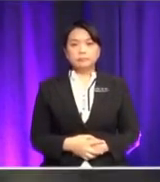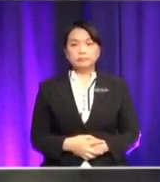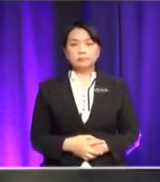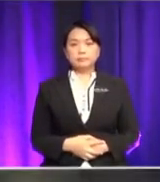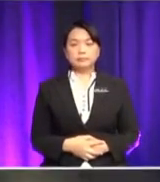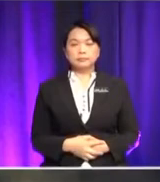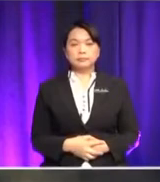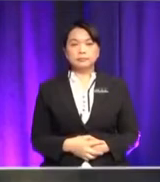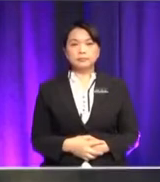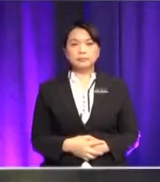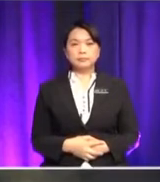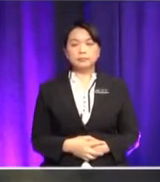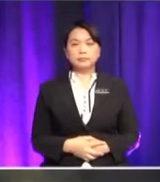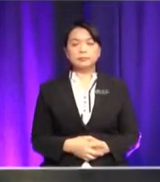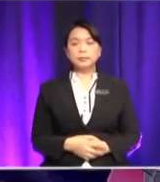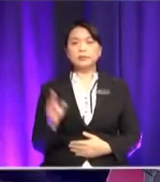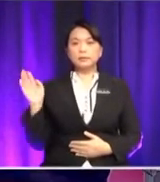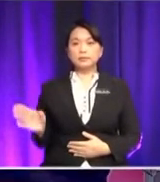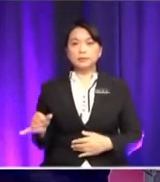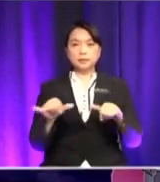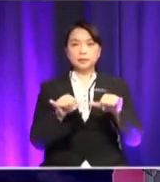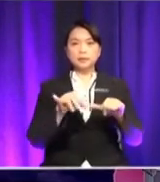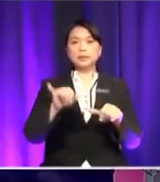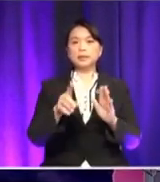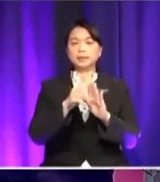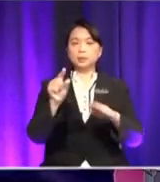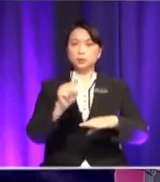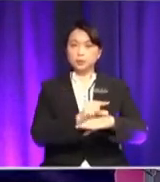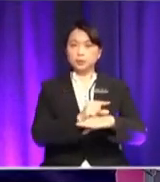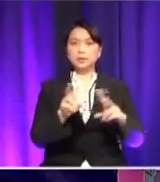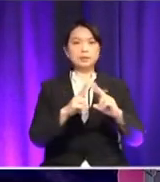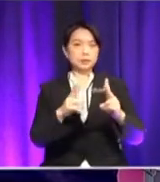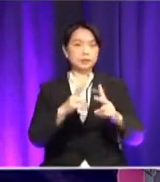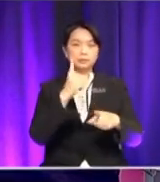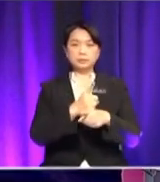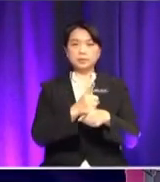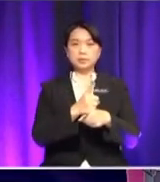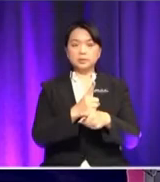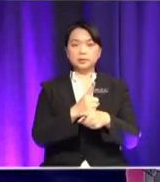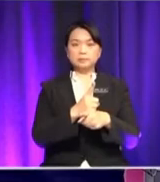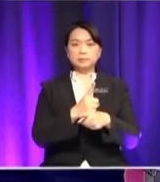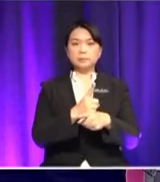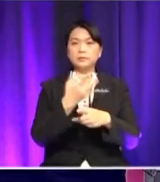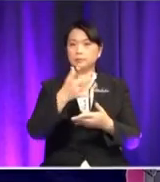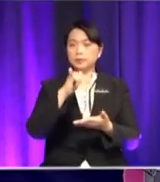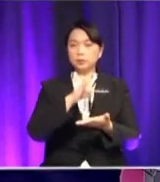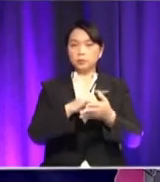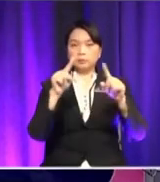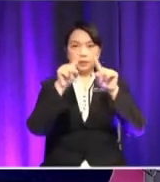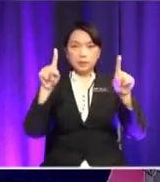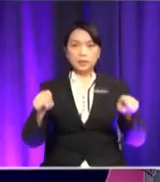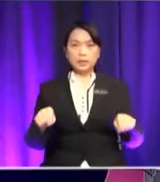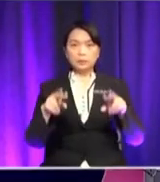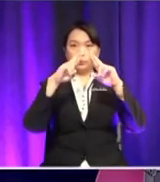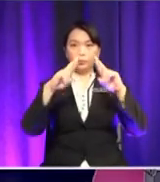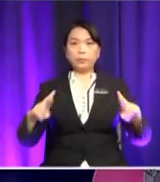lahang ini dia skala yang digunakan memang tepat sekali oke dan seterusnya elah pelan Bumbung apel